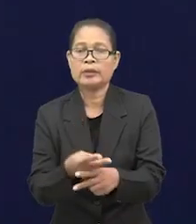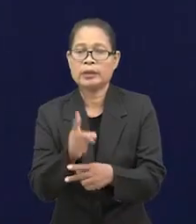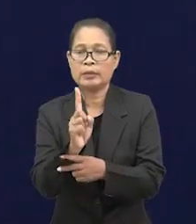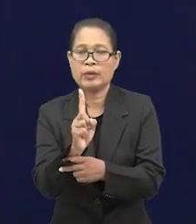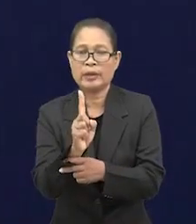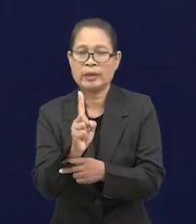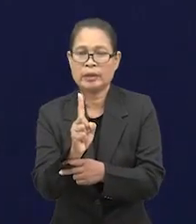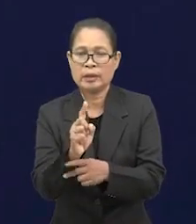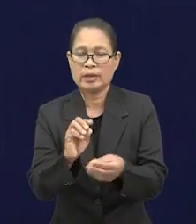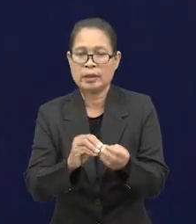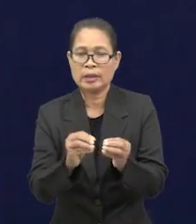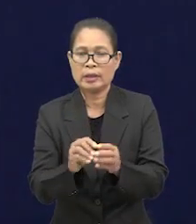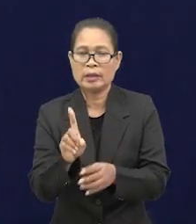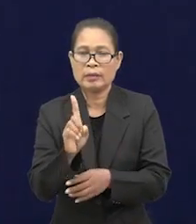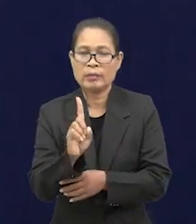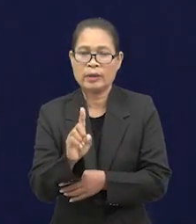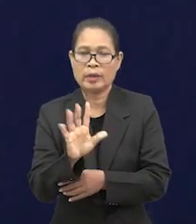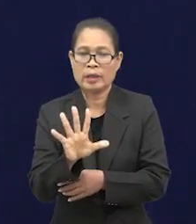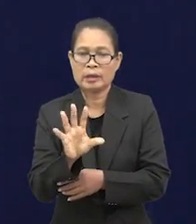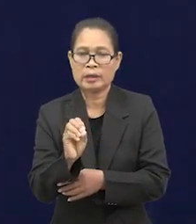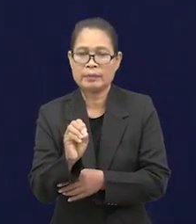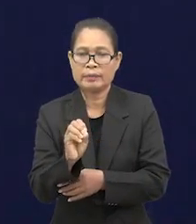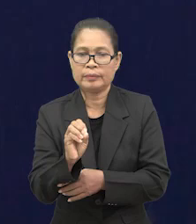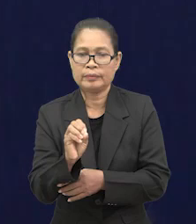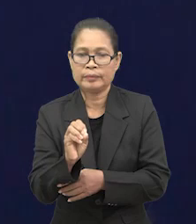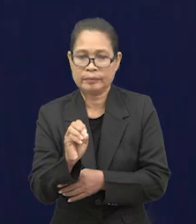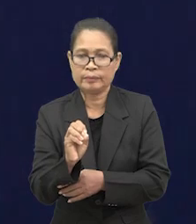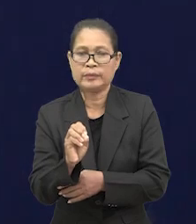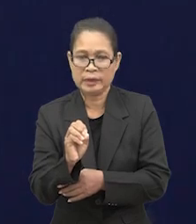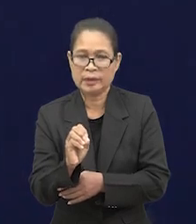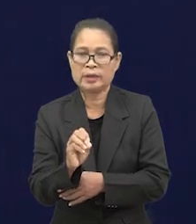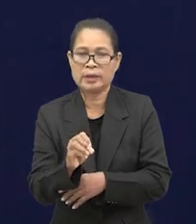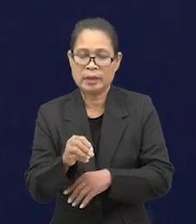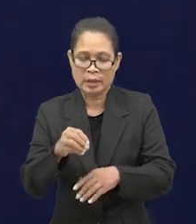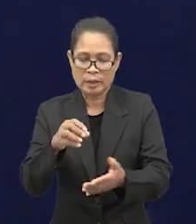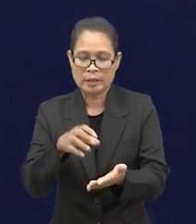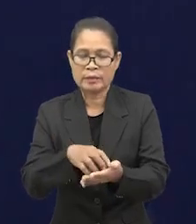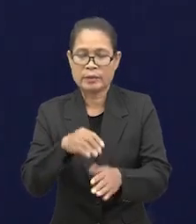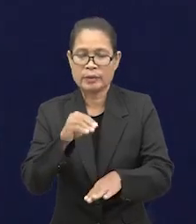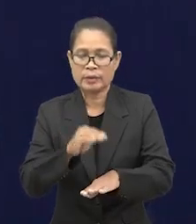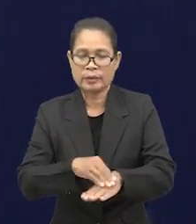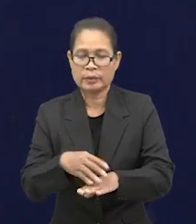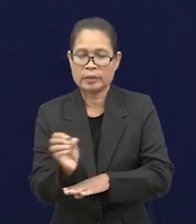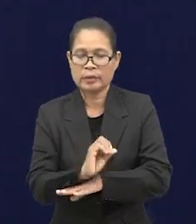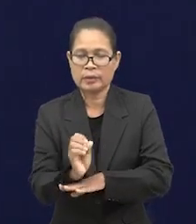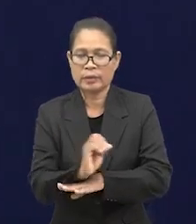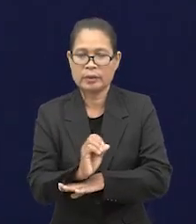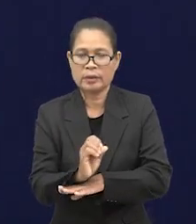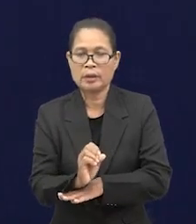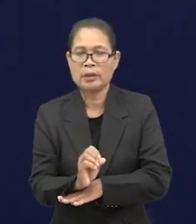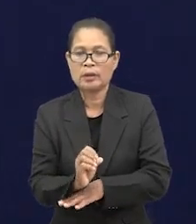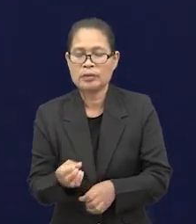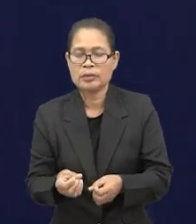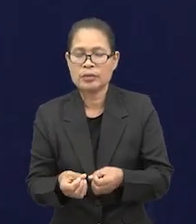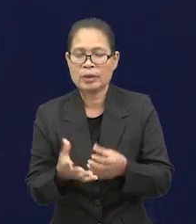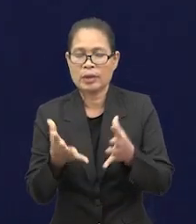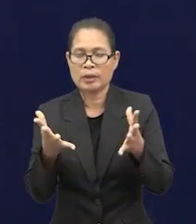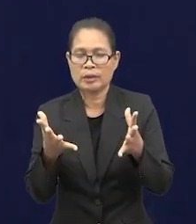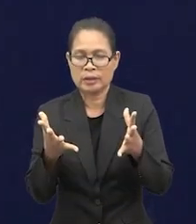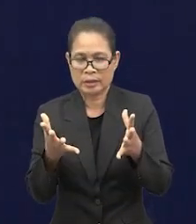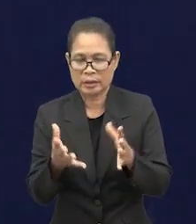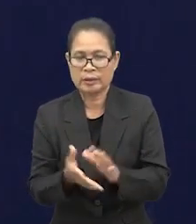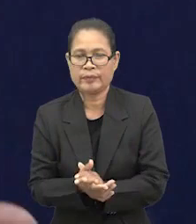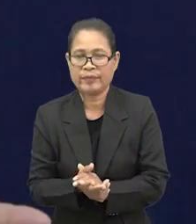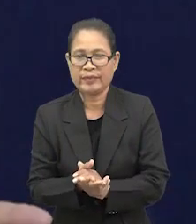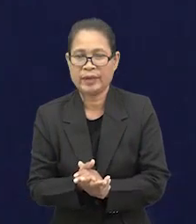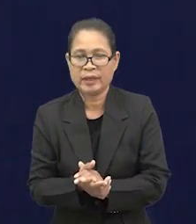tiền đi làm vinh nhá chẳng là tua tí mũi tua tí mũi cứ lấy mười hai sập cứ chia chậm đồn cột hai vì